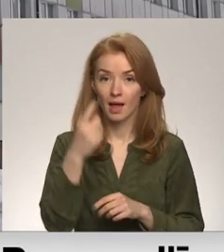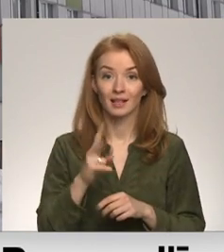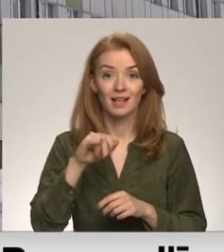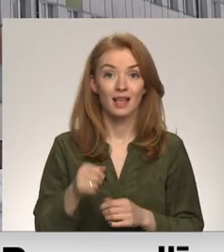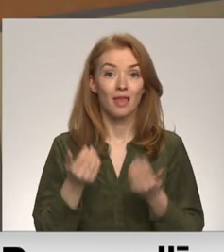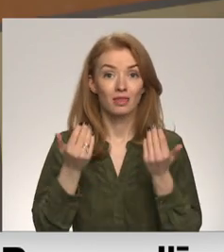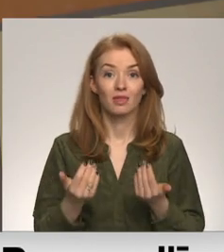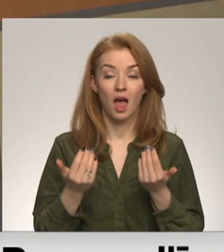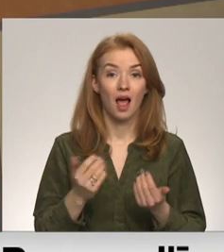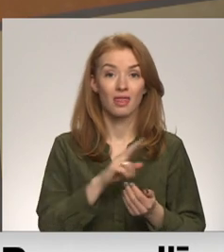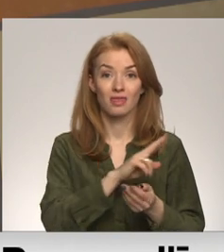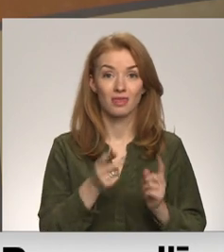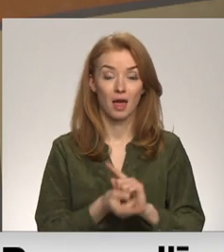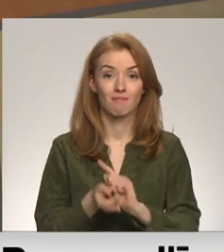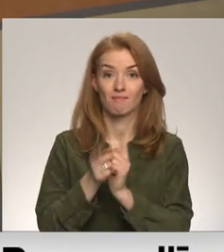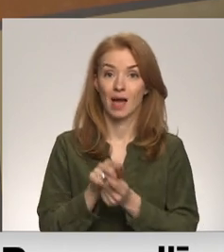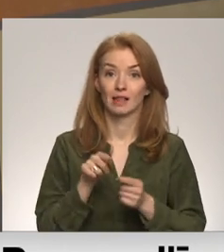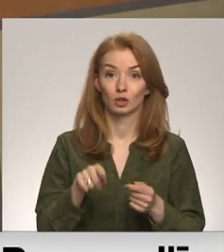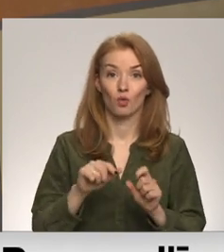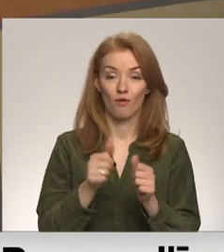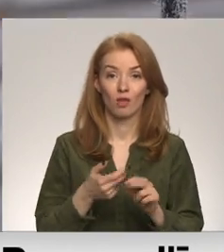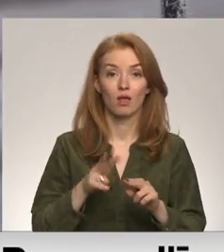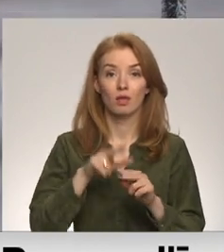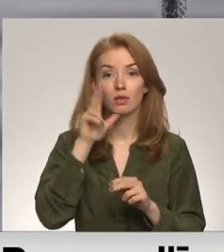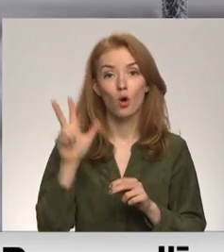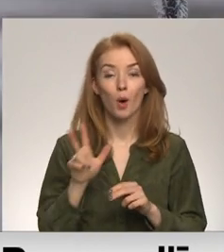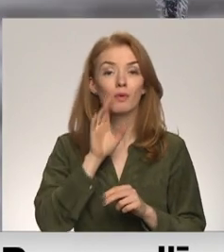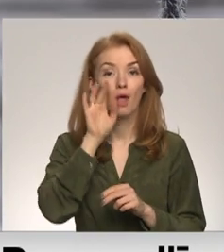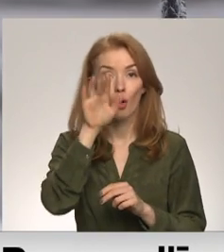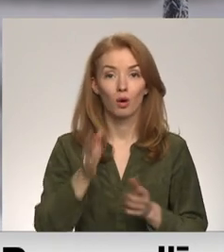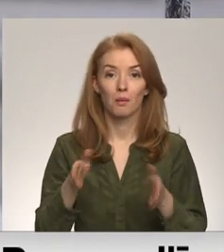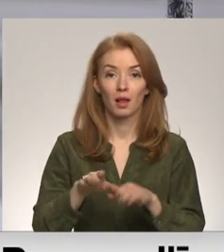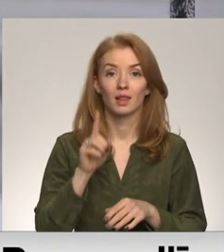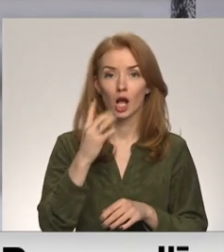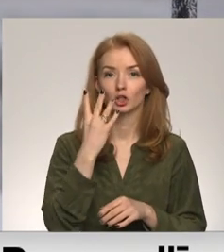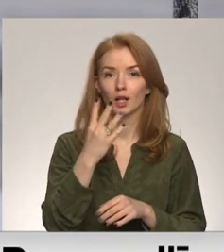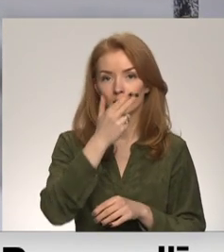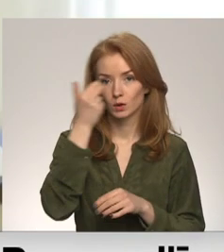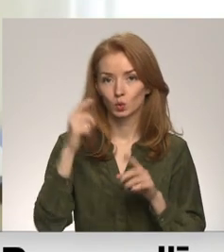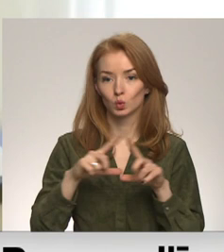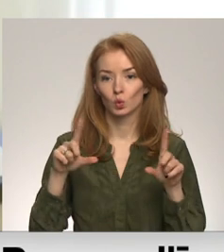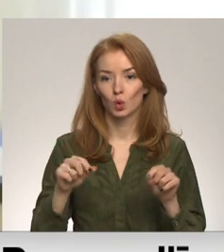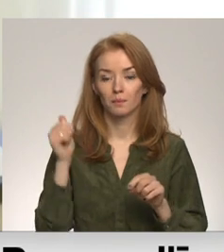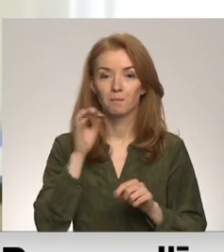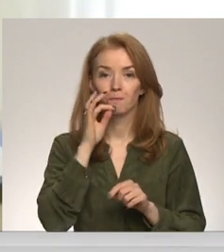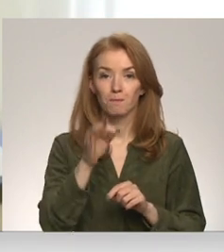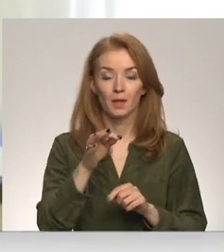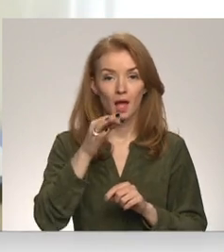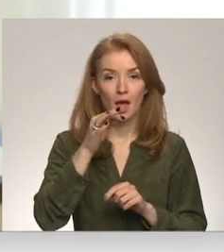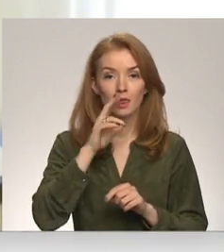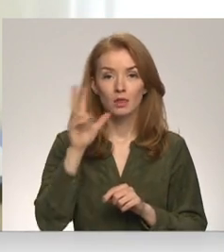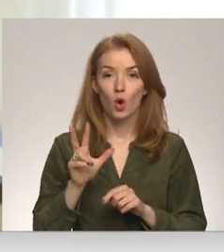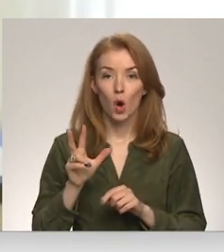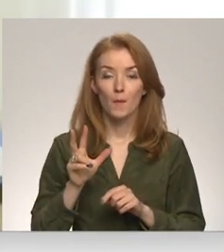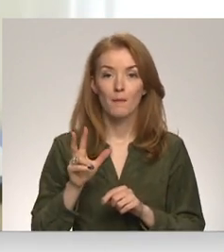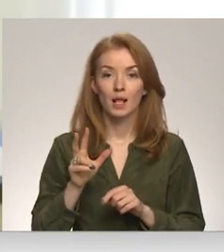pašreizējo piedāvāto izglītības pārvaldes modeli, Daugavpilī nākotnē varētu palikt tikai 4 vidusskolas. Daugavpilī nekas